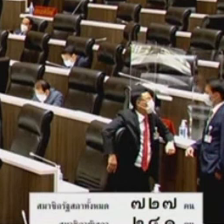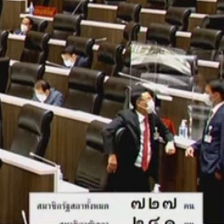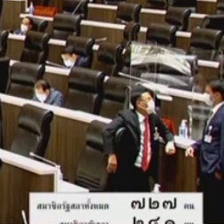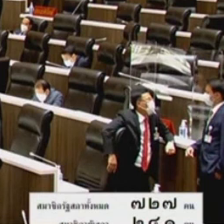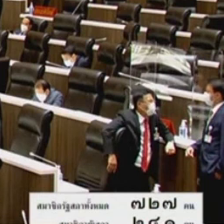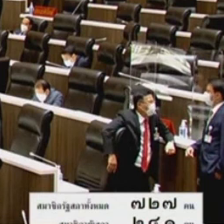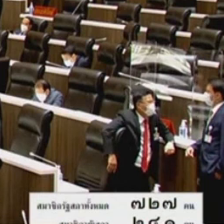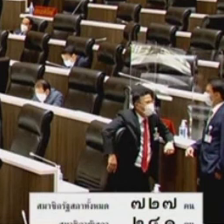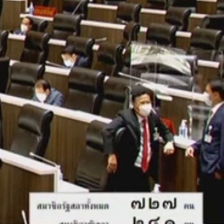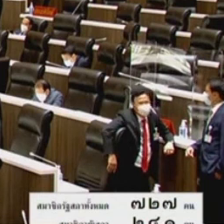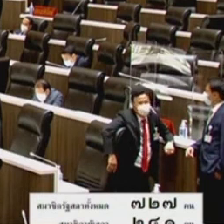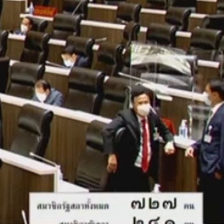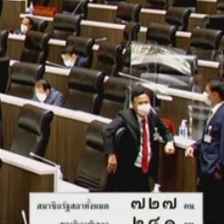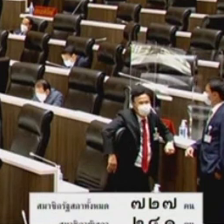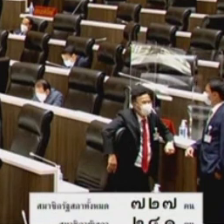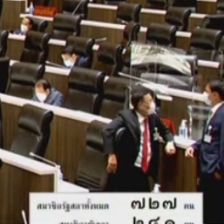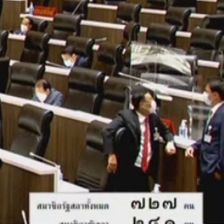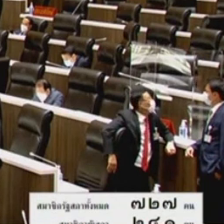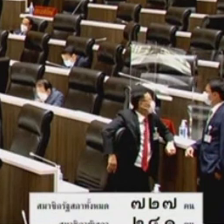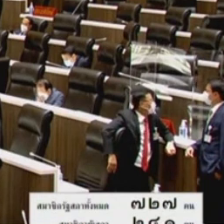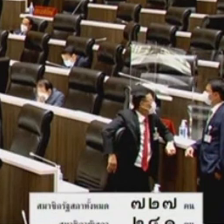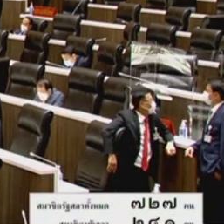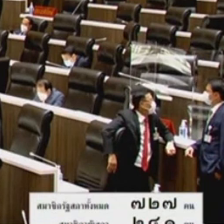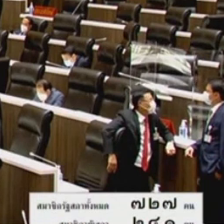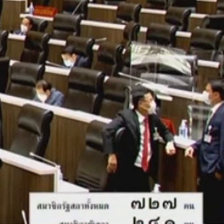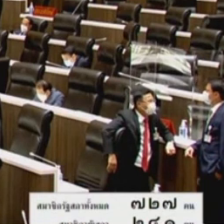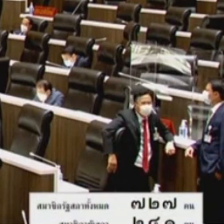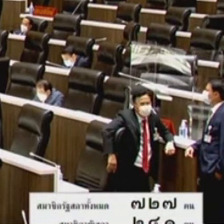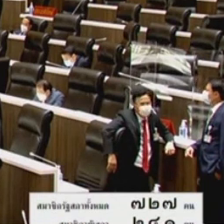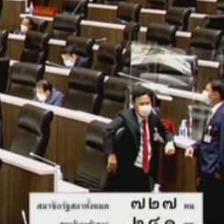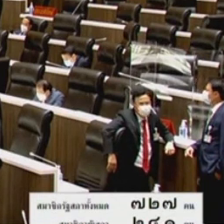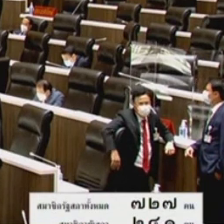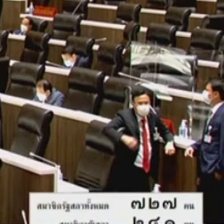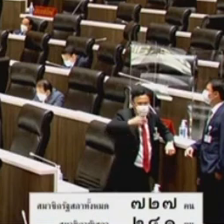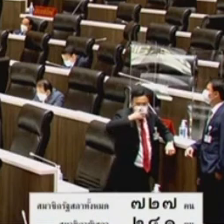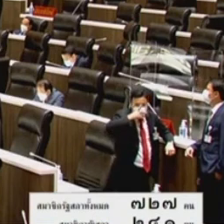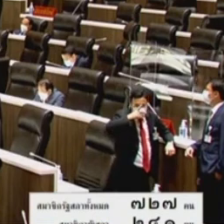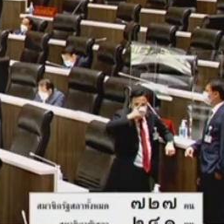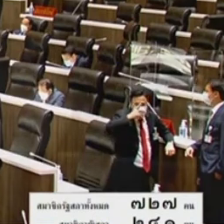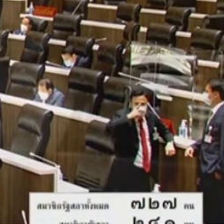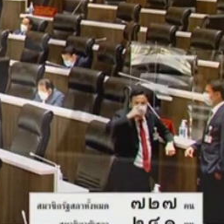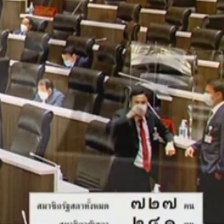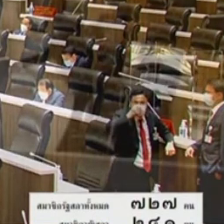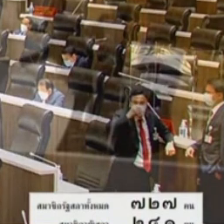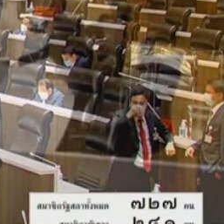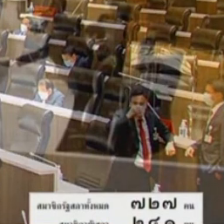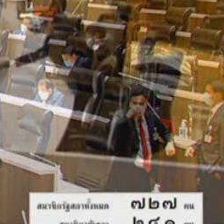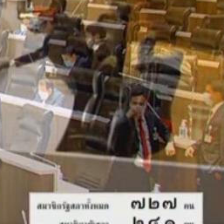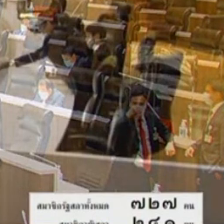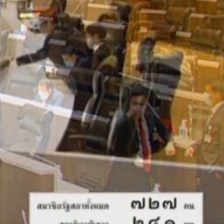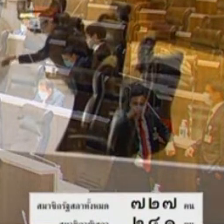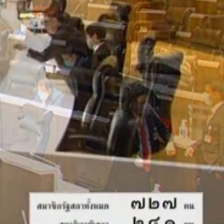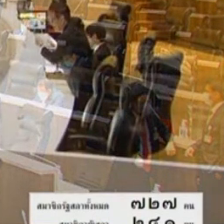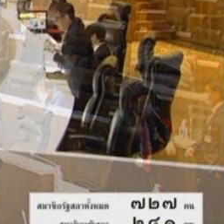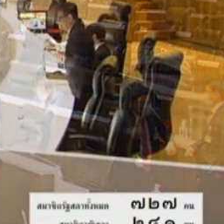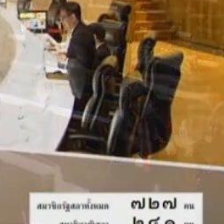ระสำคัญก็คือการแก้ไขมาตรา29ว่าด้วยการรับโทษทางอาญาโดยเพิ่มเนื้อหาให้